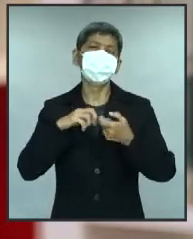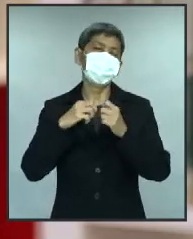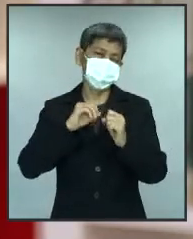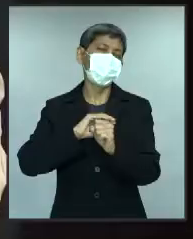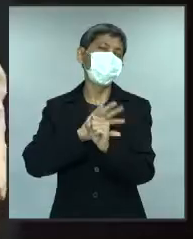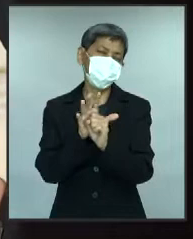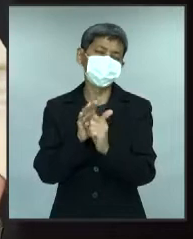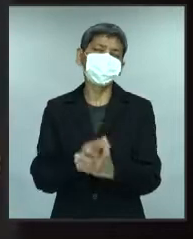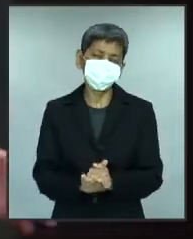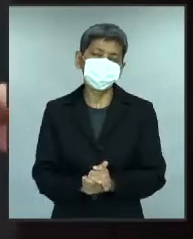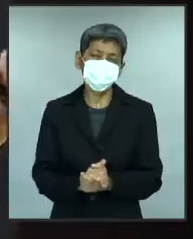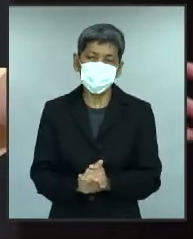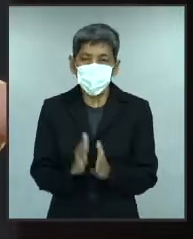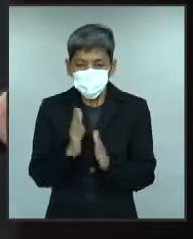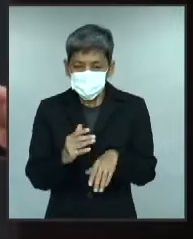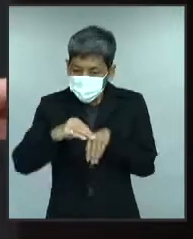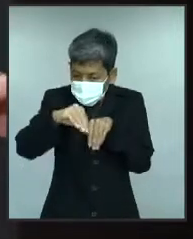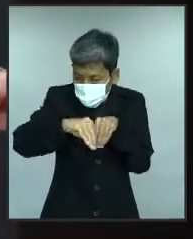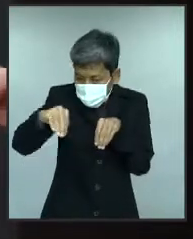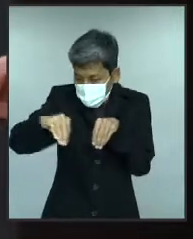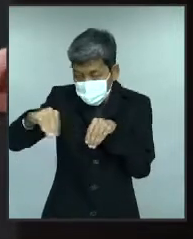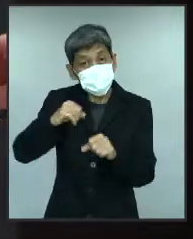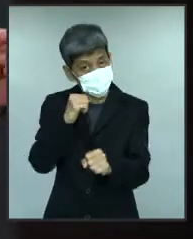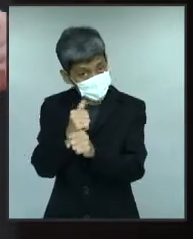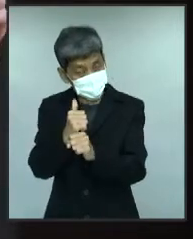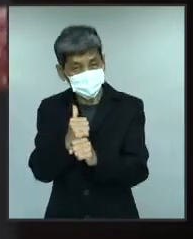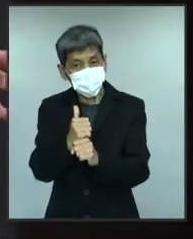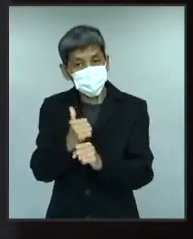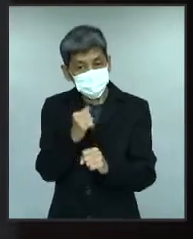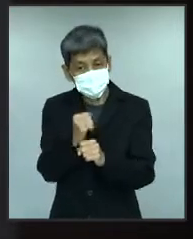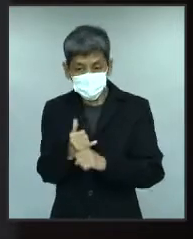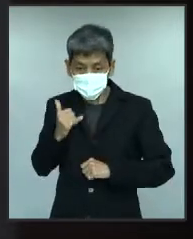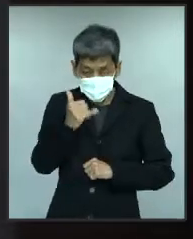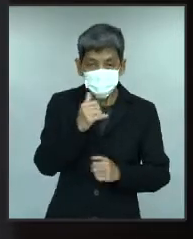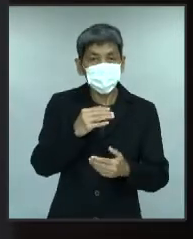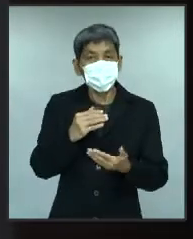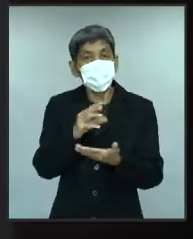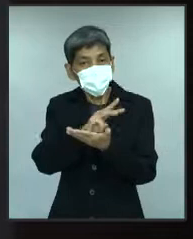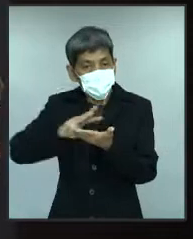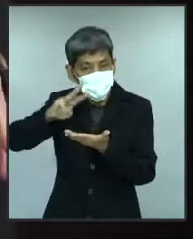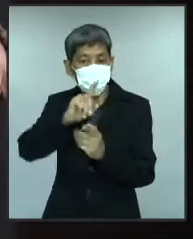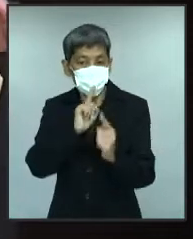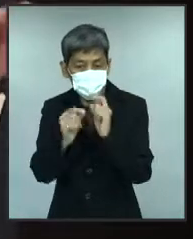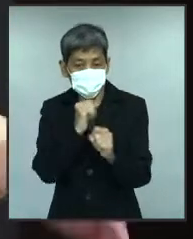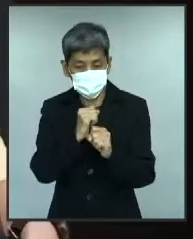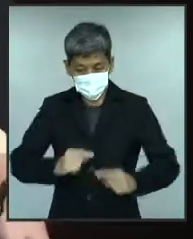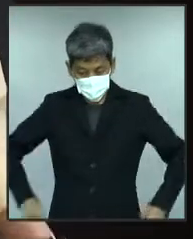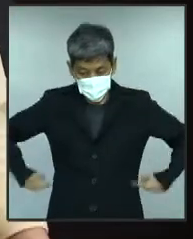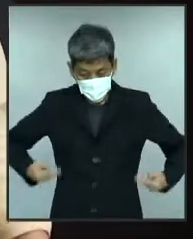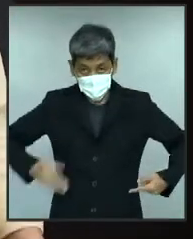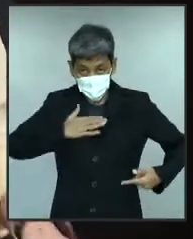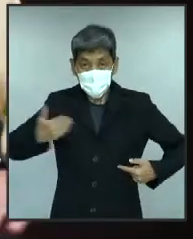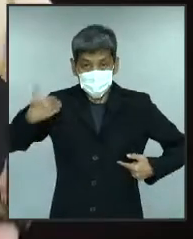การณ์ด้วย ถ้าคนที่อยู่ในพื้นที่ใกล้เคียงจะสามารถเข้าไปติดต่อตามสถานที่ศึกษานี้เพื่อนำรถเ